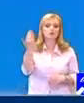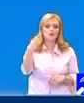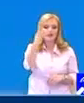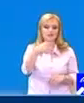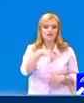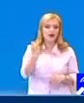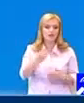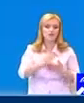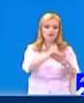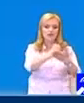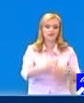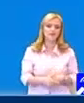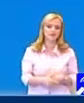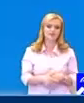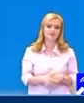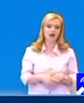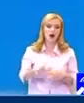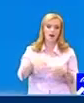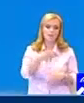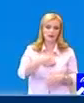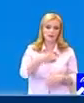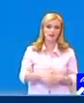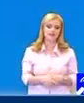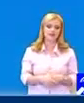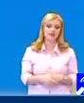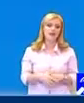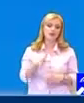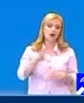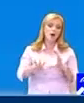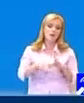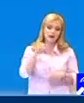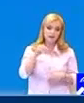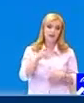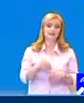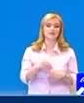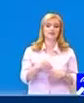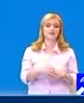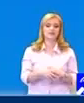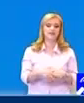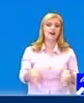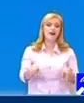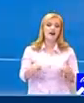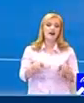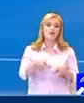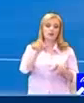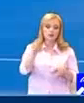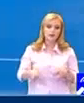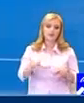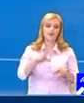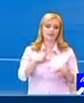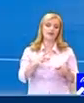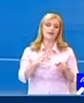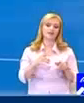municipiului? Noi am ales unitate, am ales unitatea forțelor antioligarhice, autentic pro-europene. Nu v-a